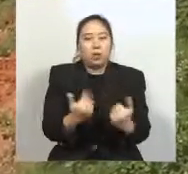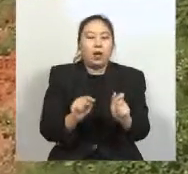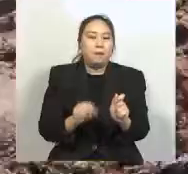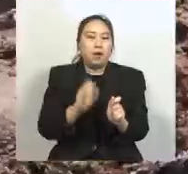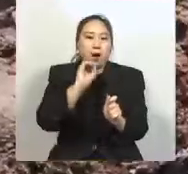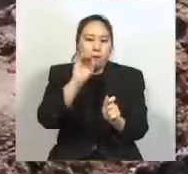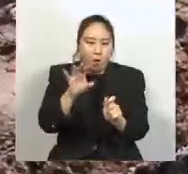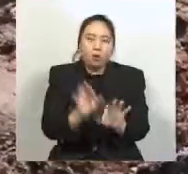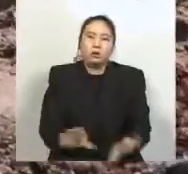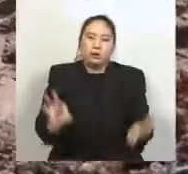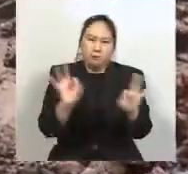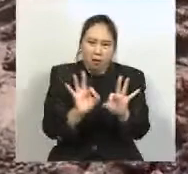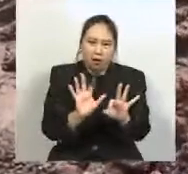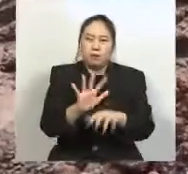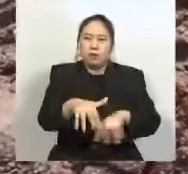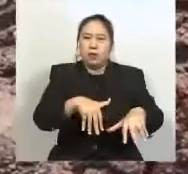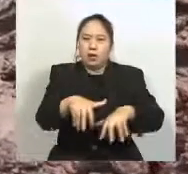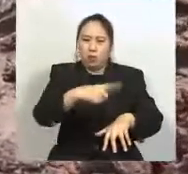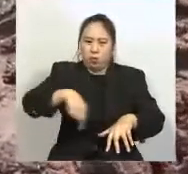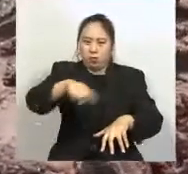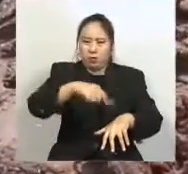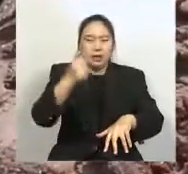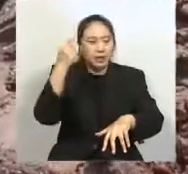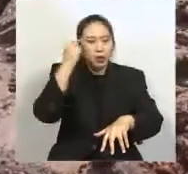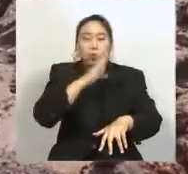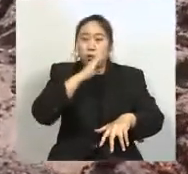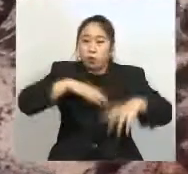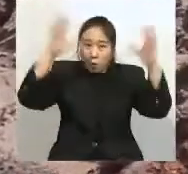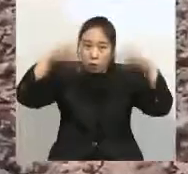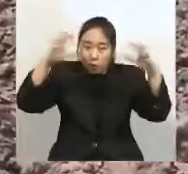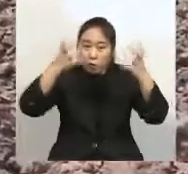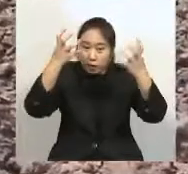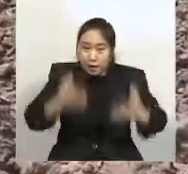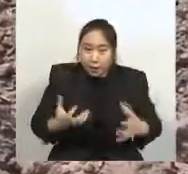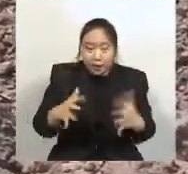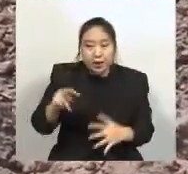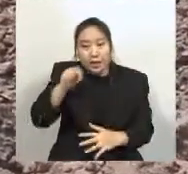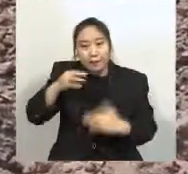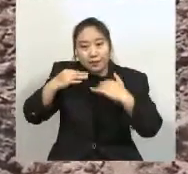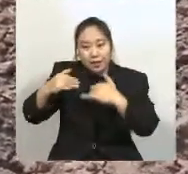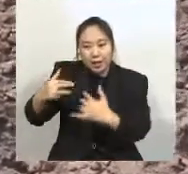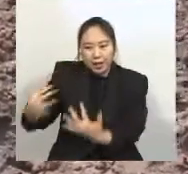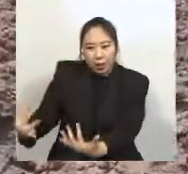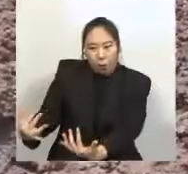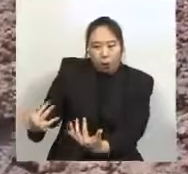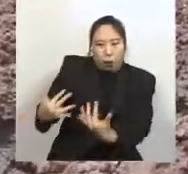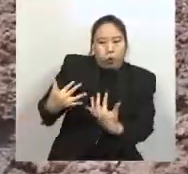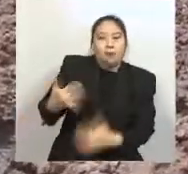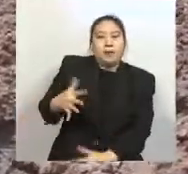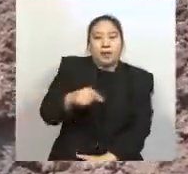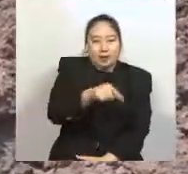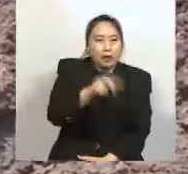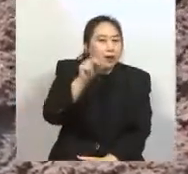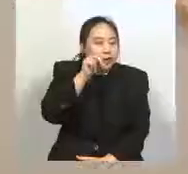งแจ้งถึงความจำเป็นต่อประชาชนคาดว่าหากฝนไม่ตกหนักและน้ำทะเลไม่หนุนน้ำท่วมทุ่งก็น่าจะเข้